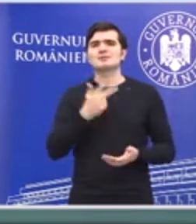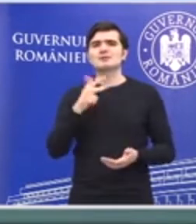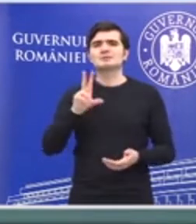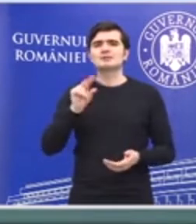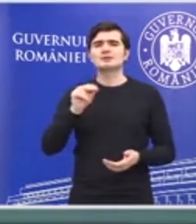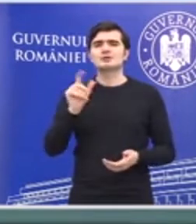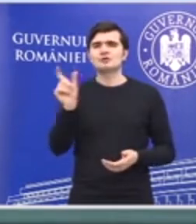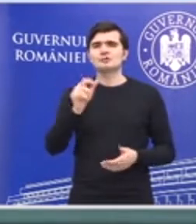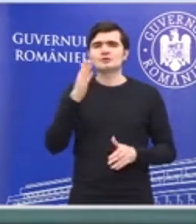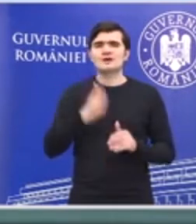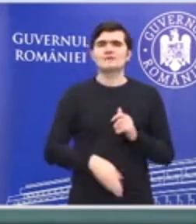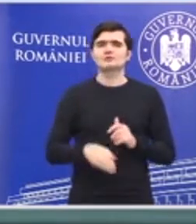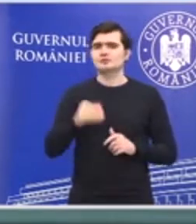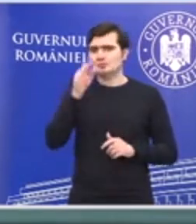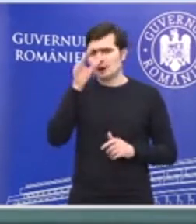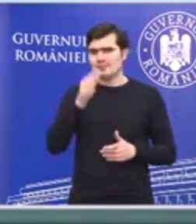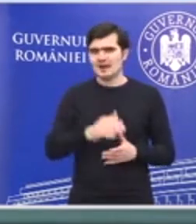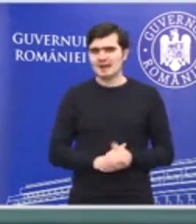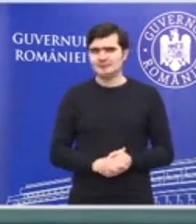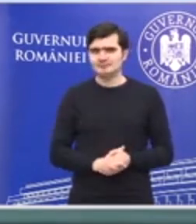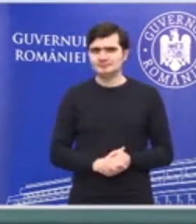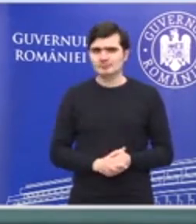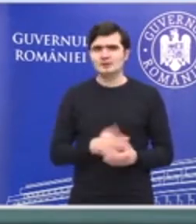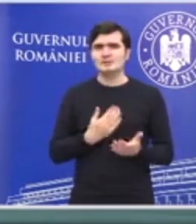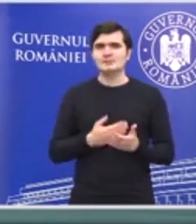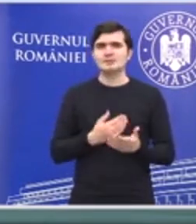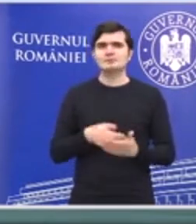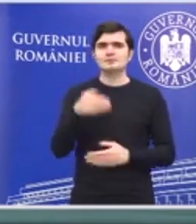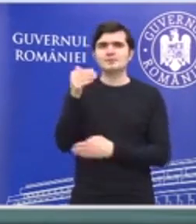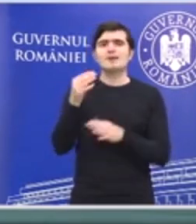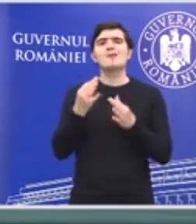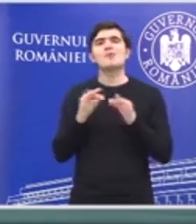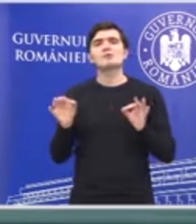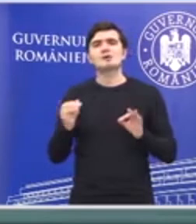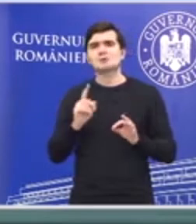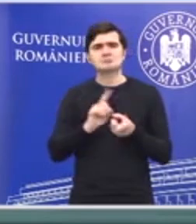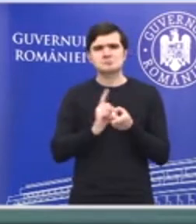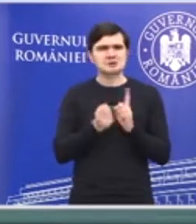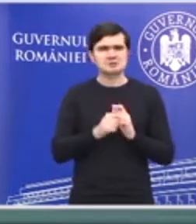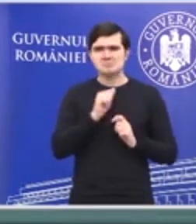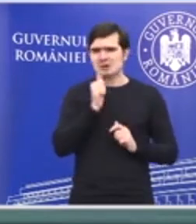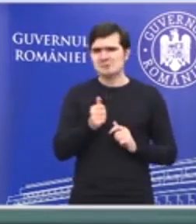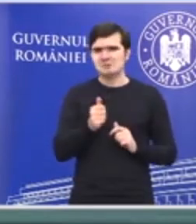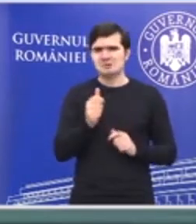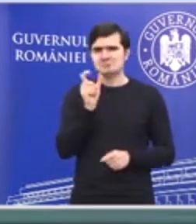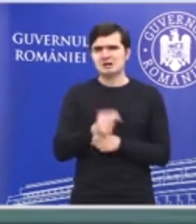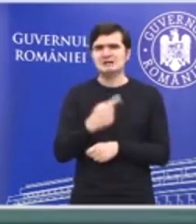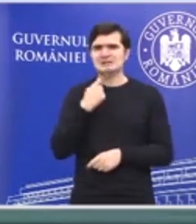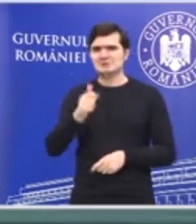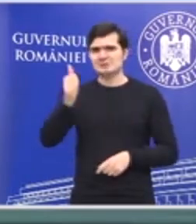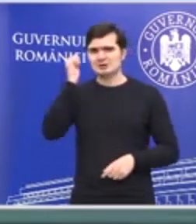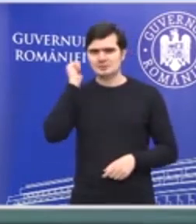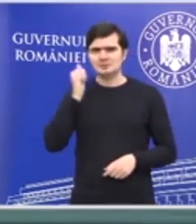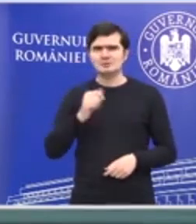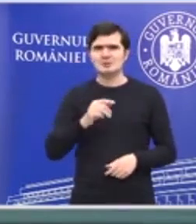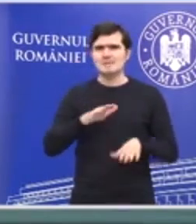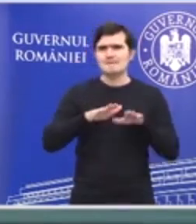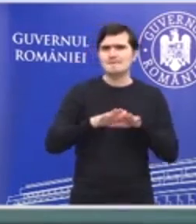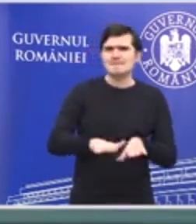2.046.330 de doze la finalul lunii aprilie. Pentru Moderna, la fel, nu s-a schimbat față de săptămâna trecută, vorbim de un minim de